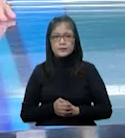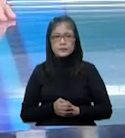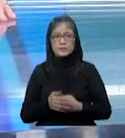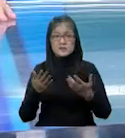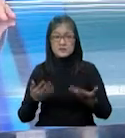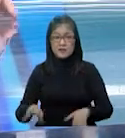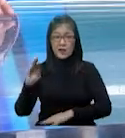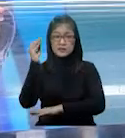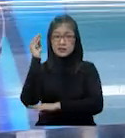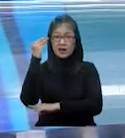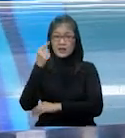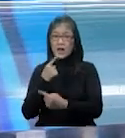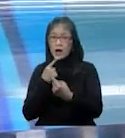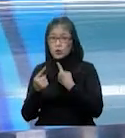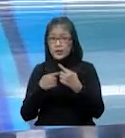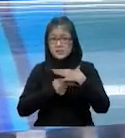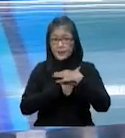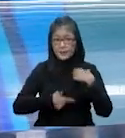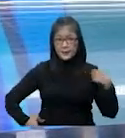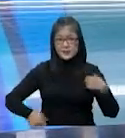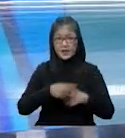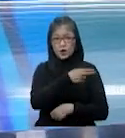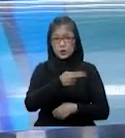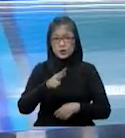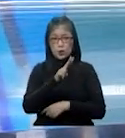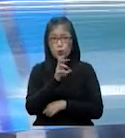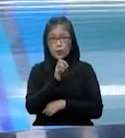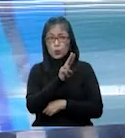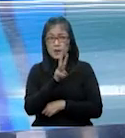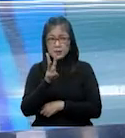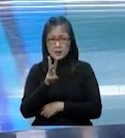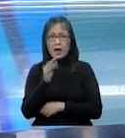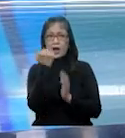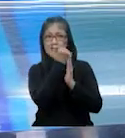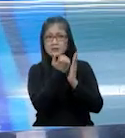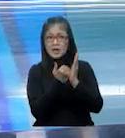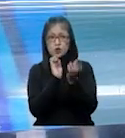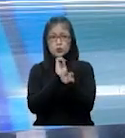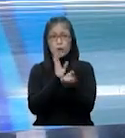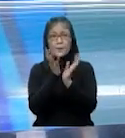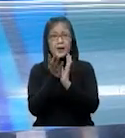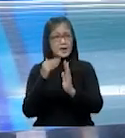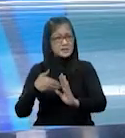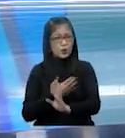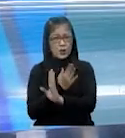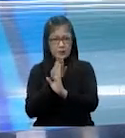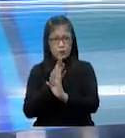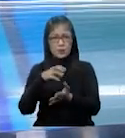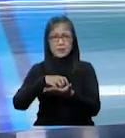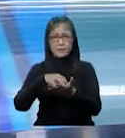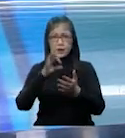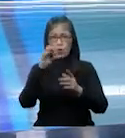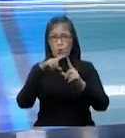Setelah di Jakarta, pemirsa, audisi Bis Indonesia 2023 juga digelar di kota Surabaya, Jawa Timur. Bertempat di Oakwood